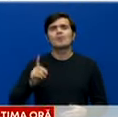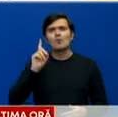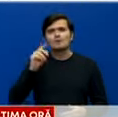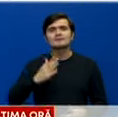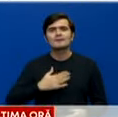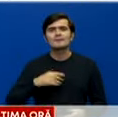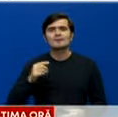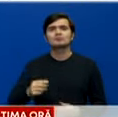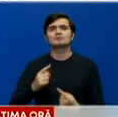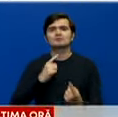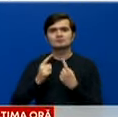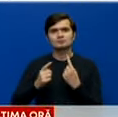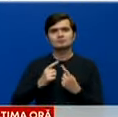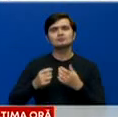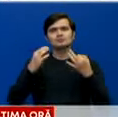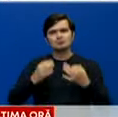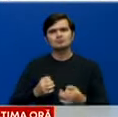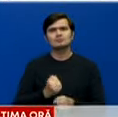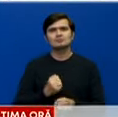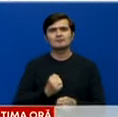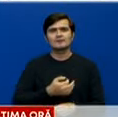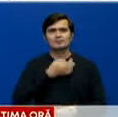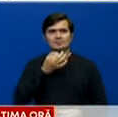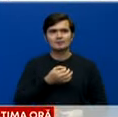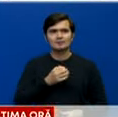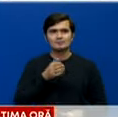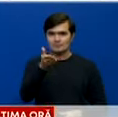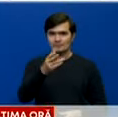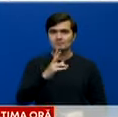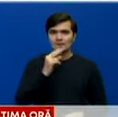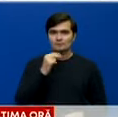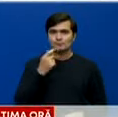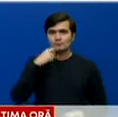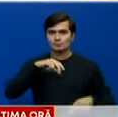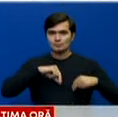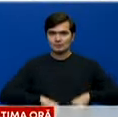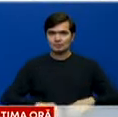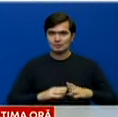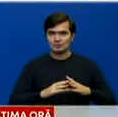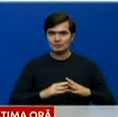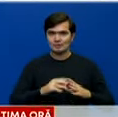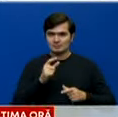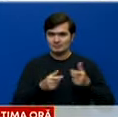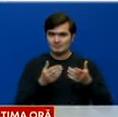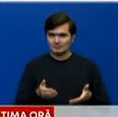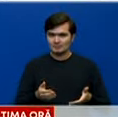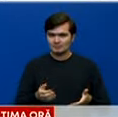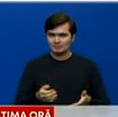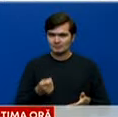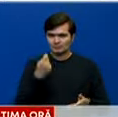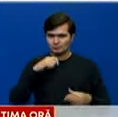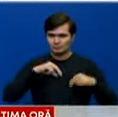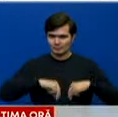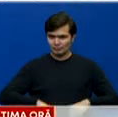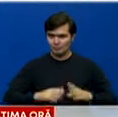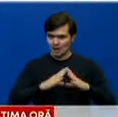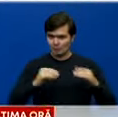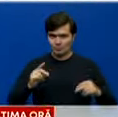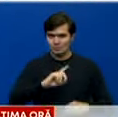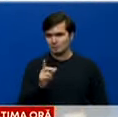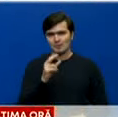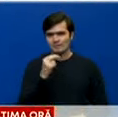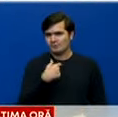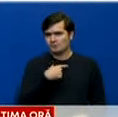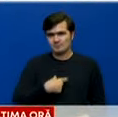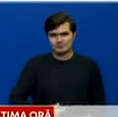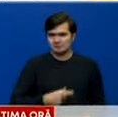cu siguranță, vom face declarațiile de rigoare. Ați vorbit cu domnul președinte despre asta? Domnul președinte Iohannis? Klaus Iohannis. Nu.